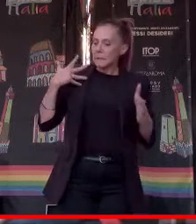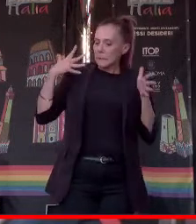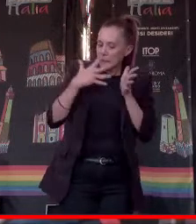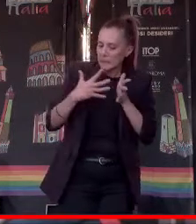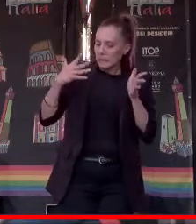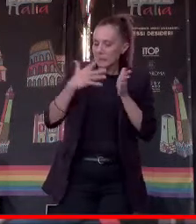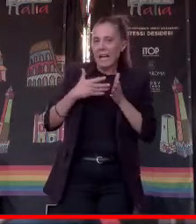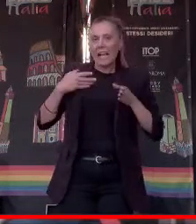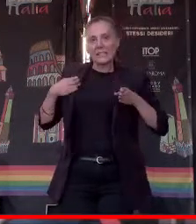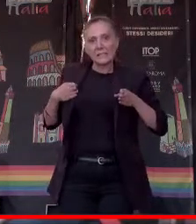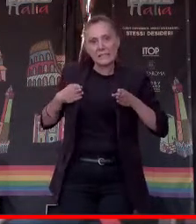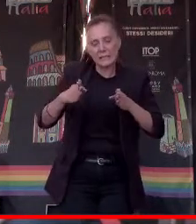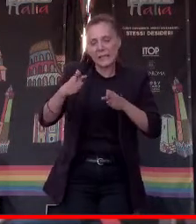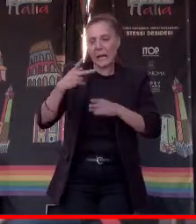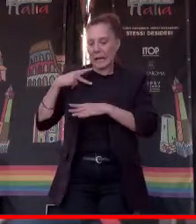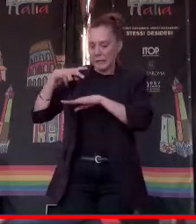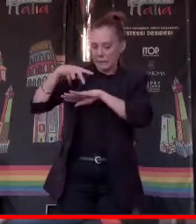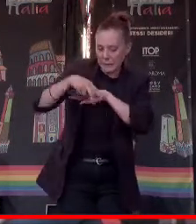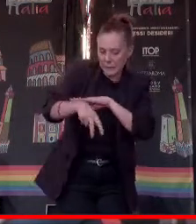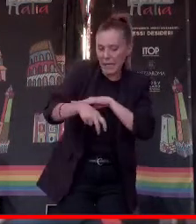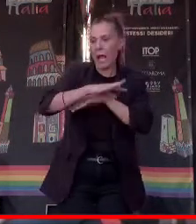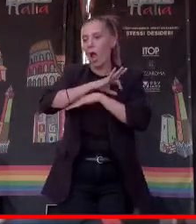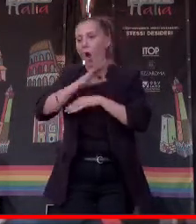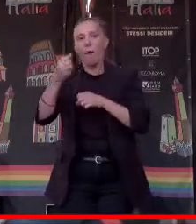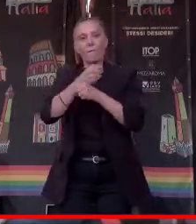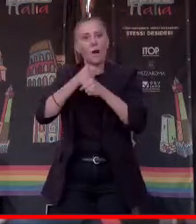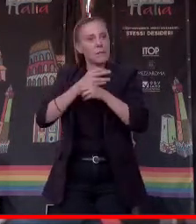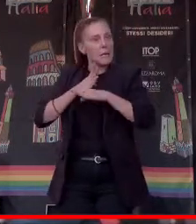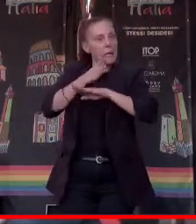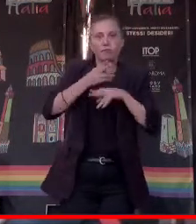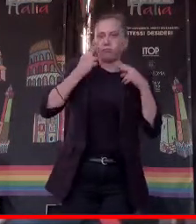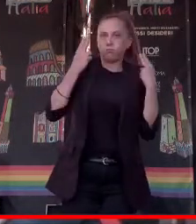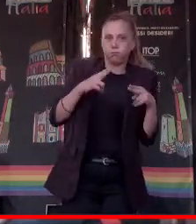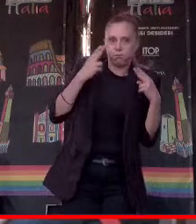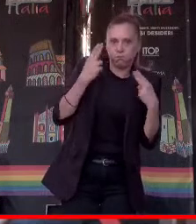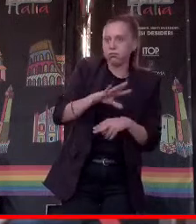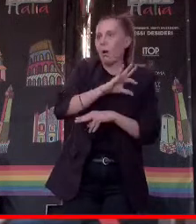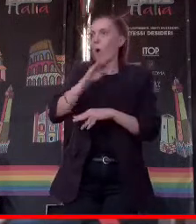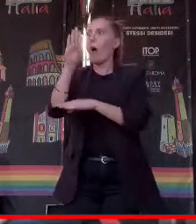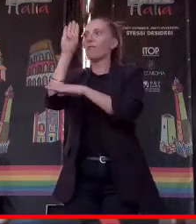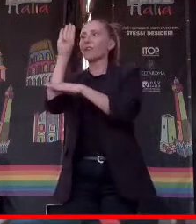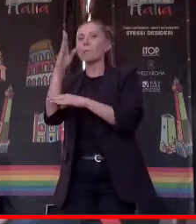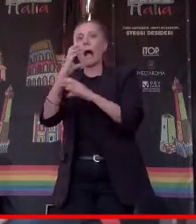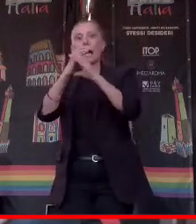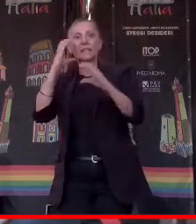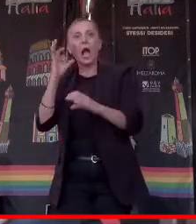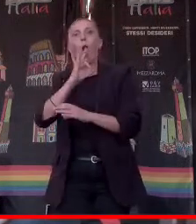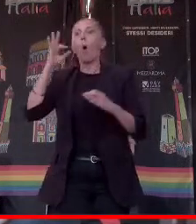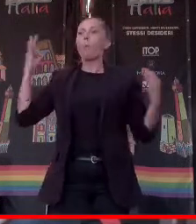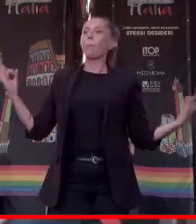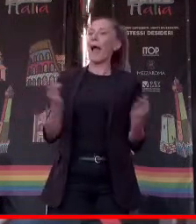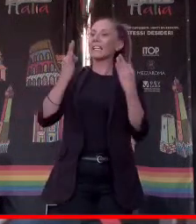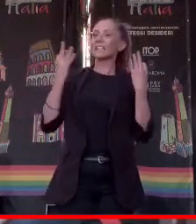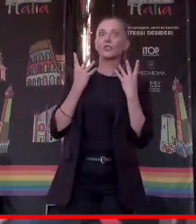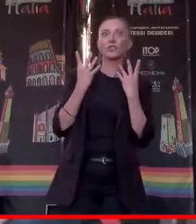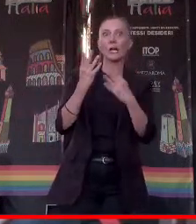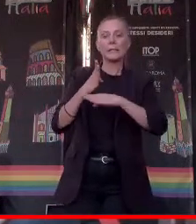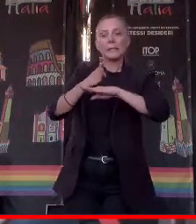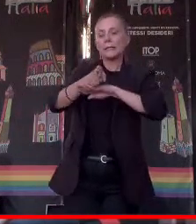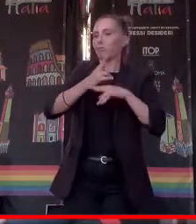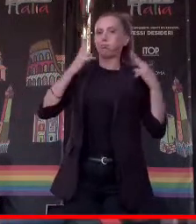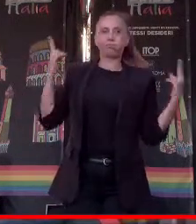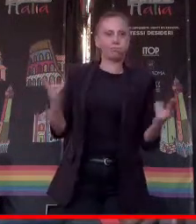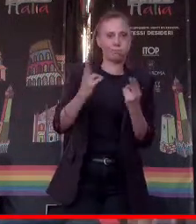e a prendere l'autobus piuttosto che andare in farmacia, a fare una passeggiata per arrivare dentro un parco piuttosto che